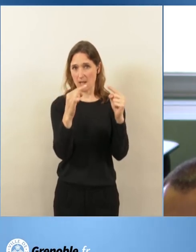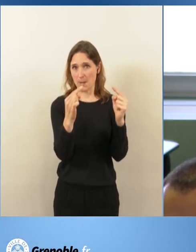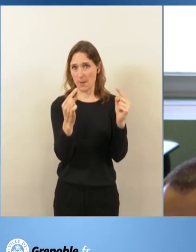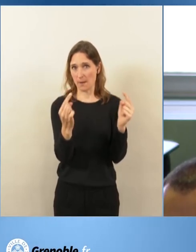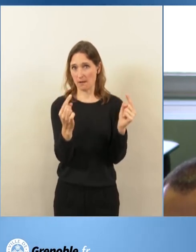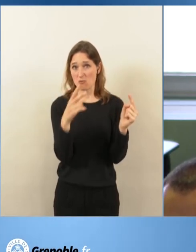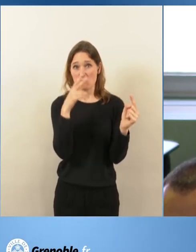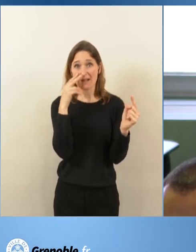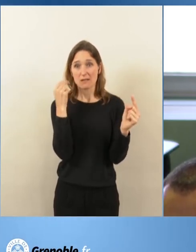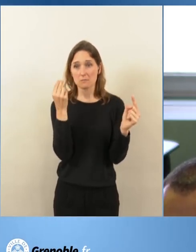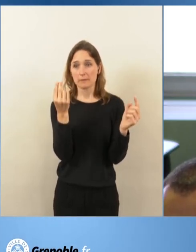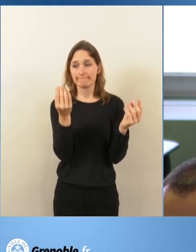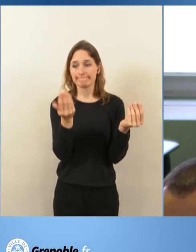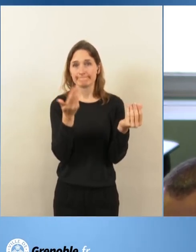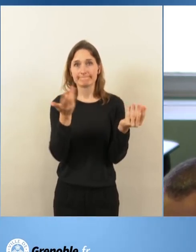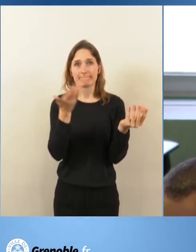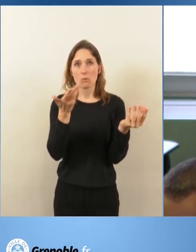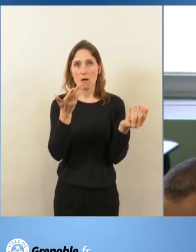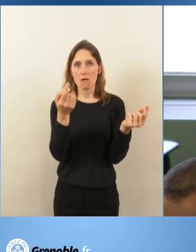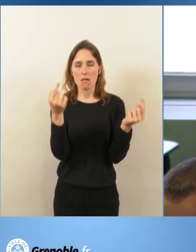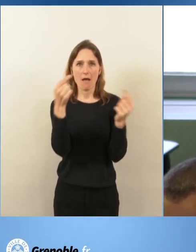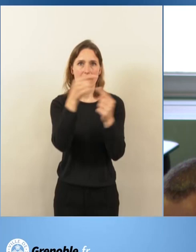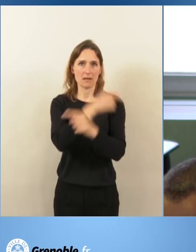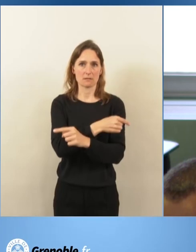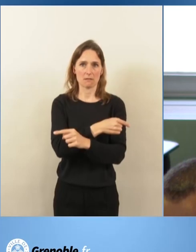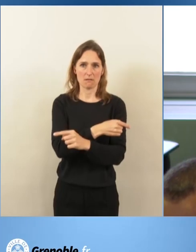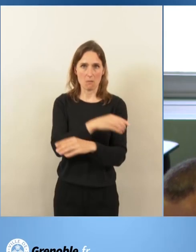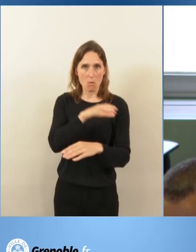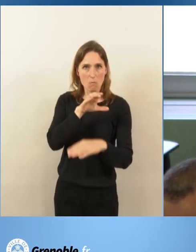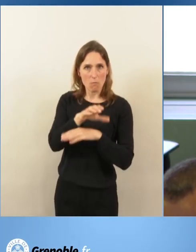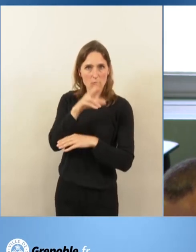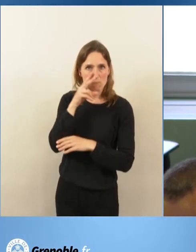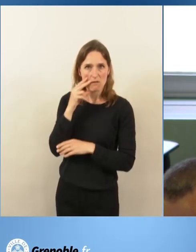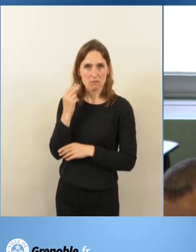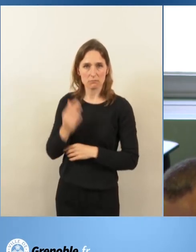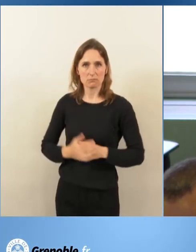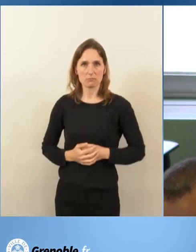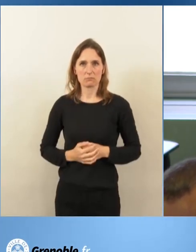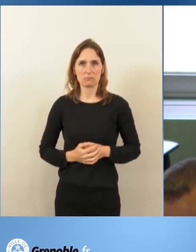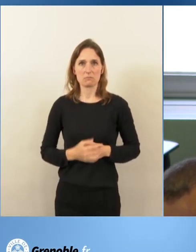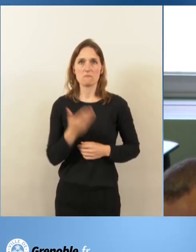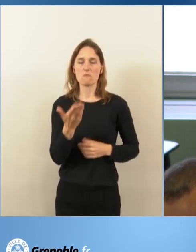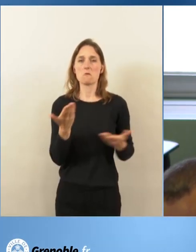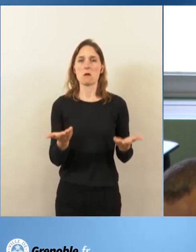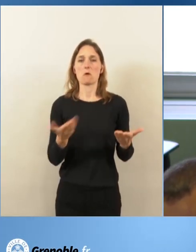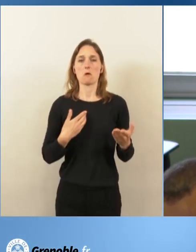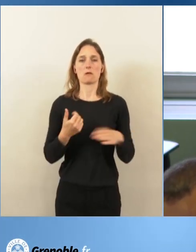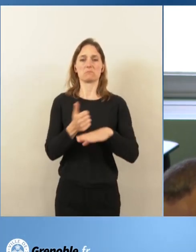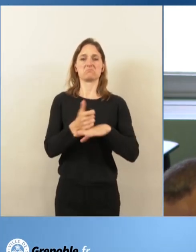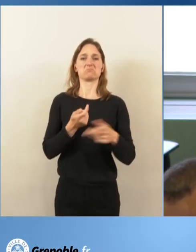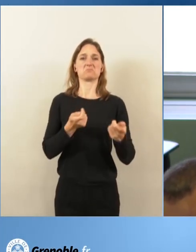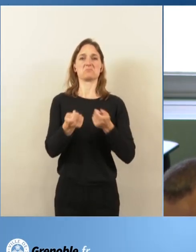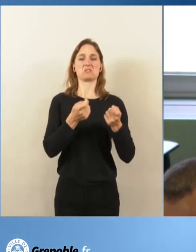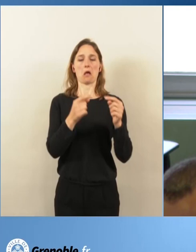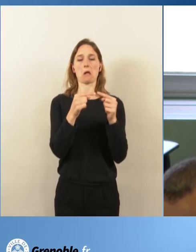d'humaniste il ne reste plus que son contraire l'inhumanité vous êtes désormais à la tête d'un brin d'inhumanité